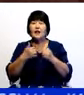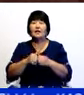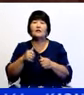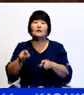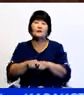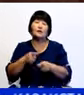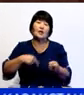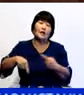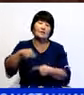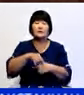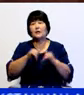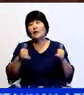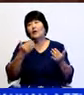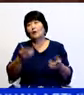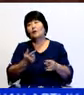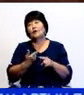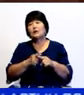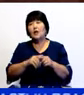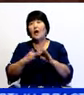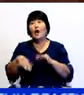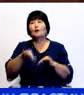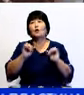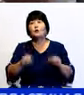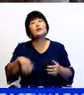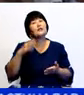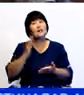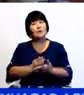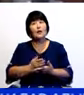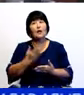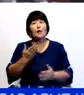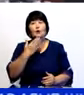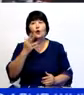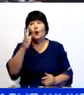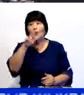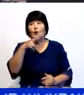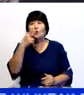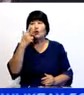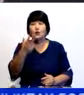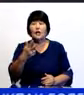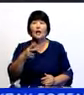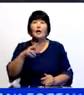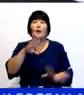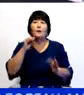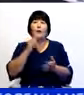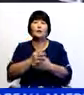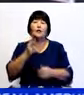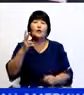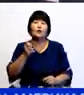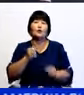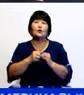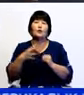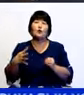кәсіпкерлікті дамыту керек. Оған сіздің ауданда мүмкіндіктер бар. Мына соңғы 3 жылда бар болғаны